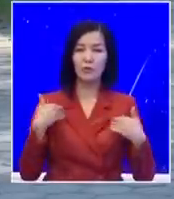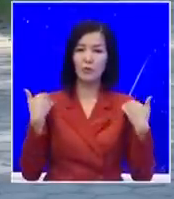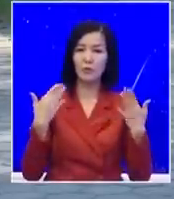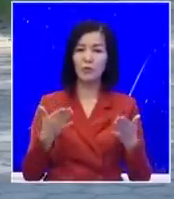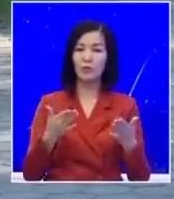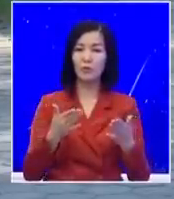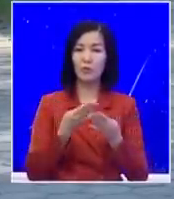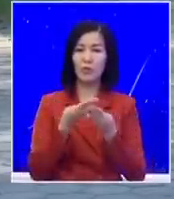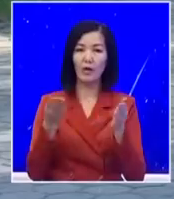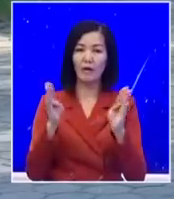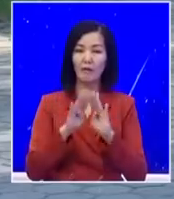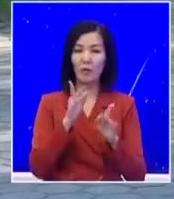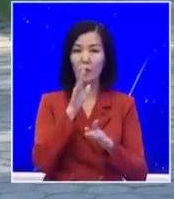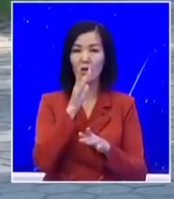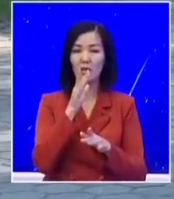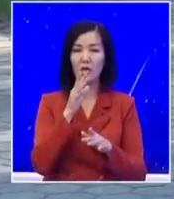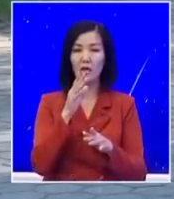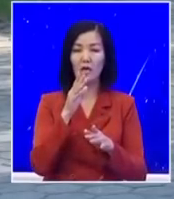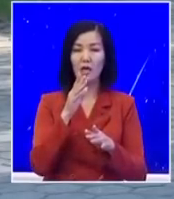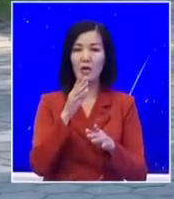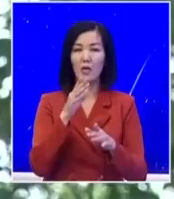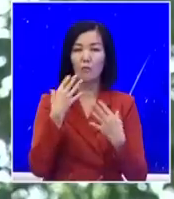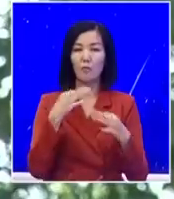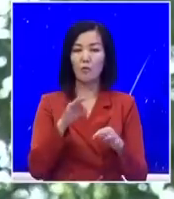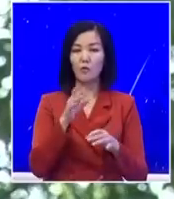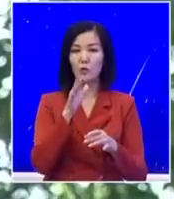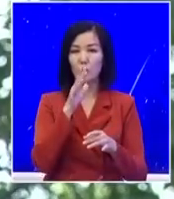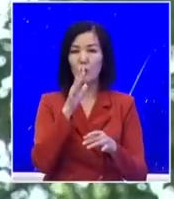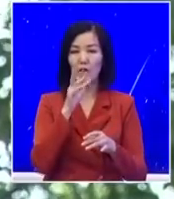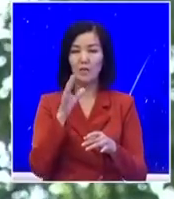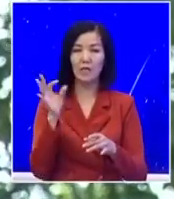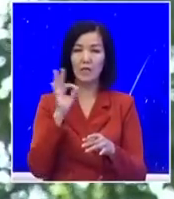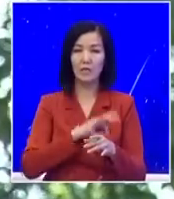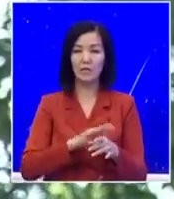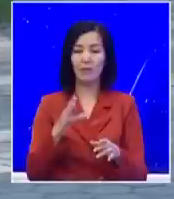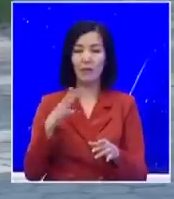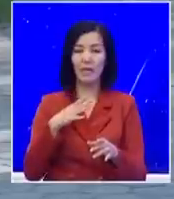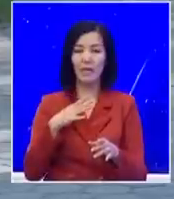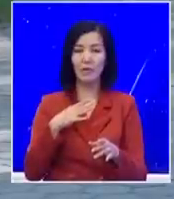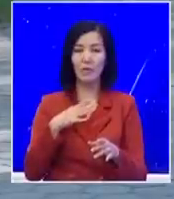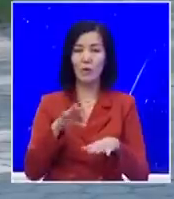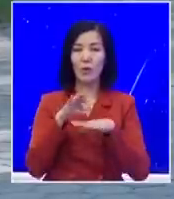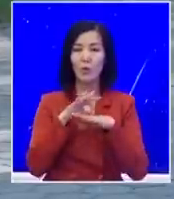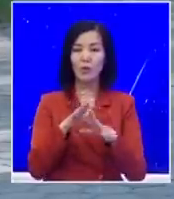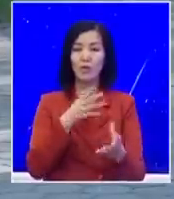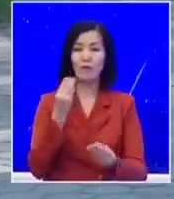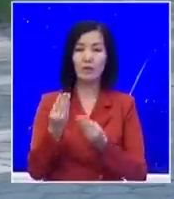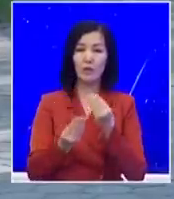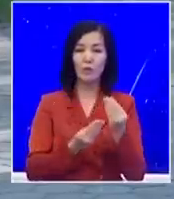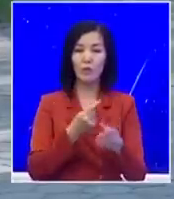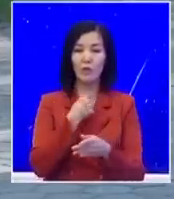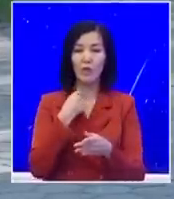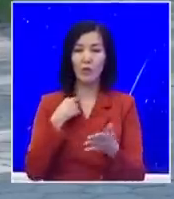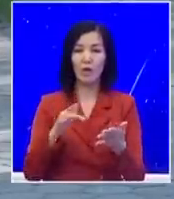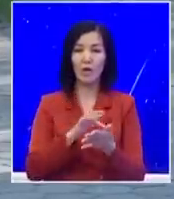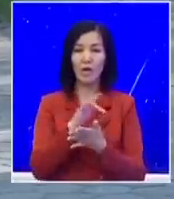карантин уақытында өз жұмыстан кейін бос уақыттарын тиімді пайдалану болып табылады. Өткізіліп жатқан квестта бізде Қалдырған